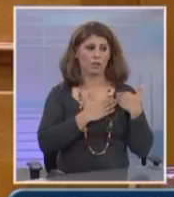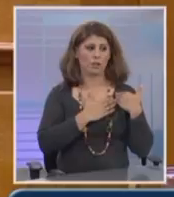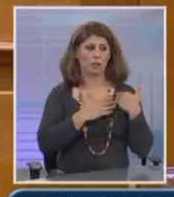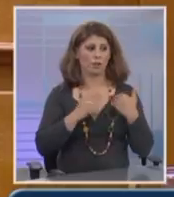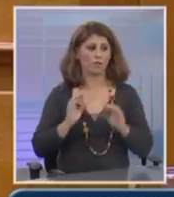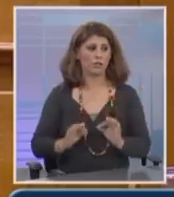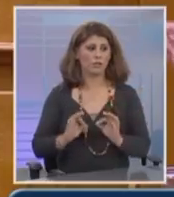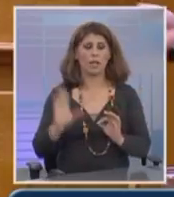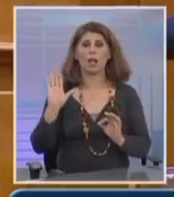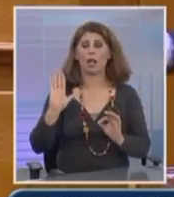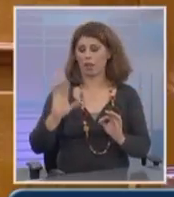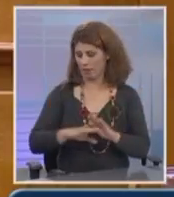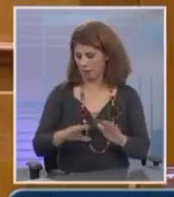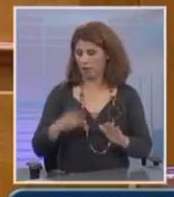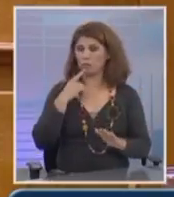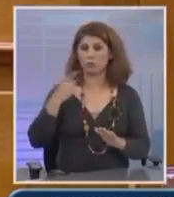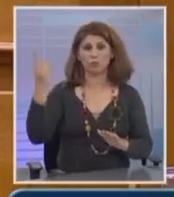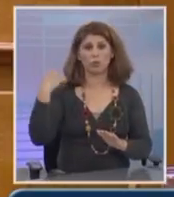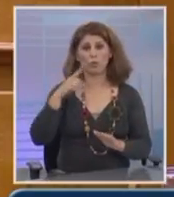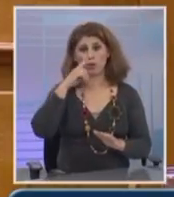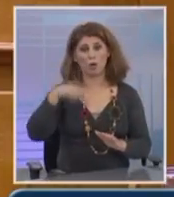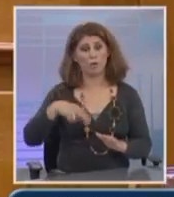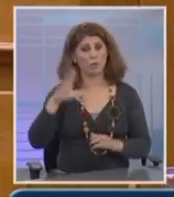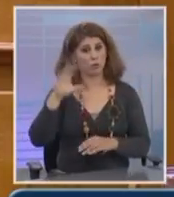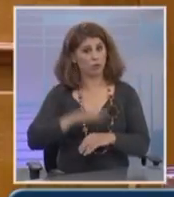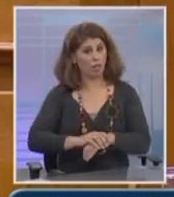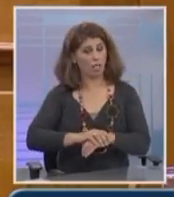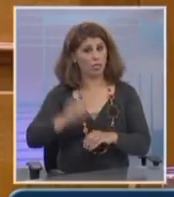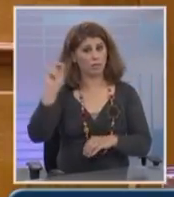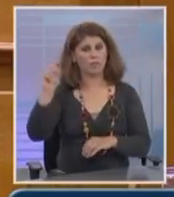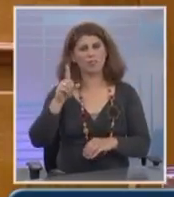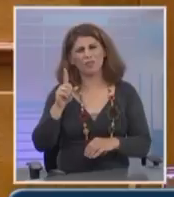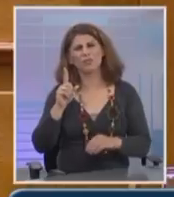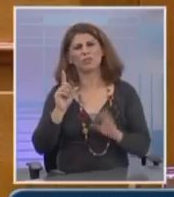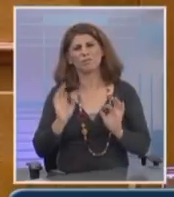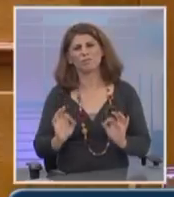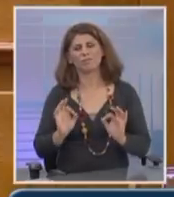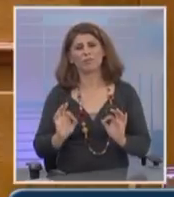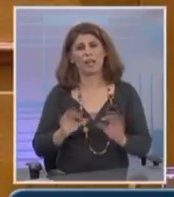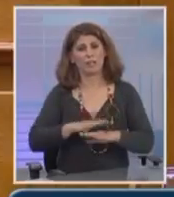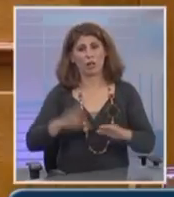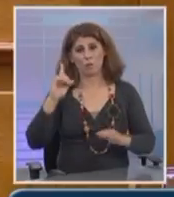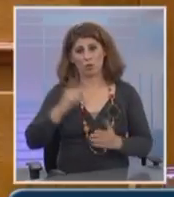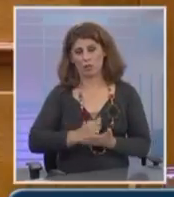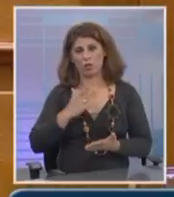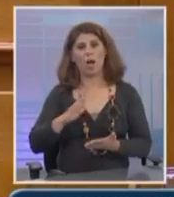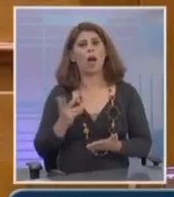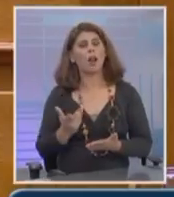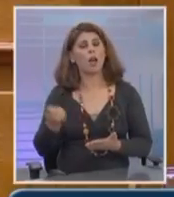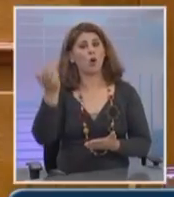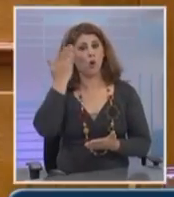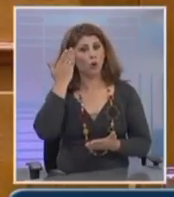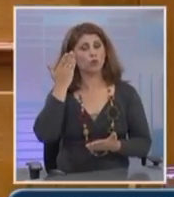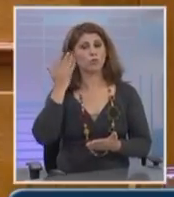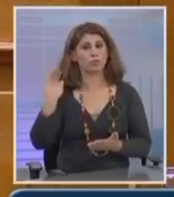δεν έκλεισε από τον περασμένο Νοέμβριο, όπως είχατε δεσμευτεί. Και το πιο πιθανό πράγμα είναι ότι αυτό θα συμβεί. Θα κλείσει η πρώτη αξιολόγηση. Αλλά το κόστος